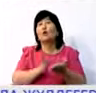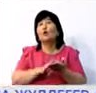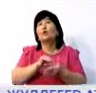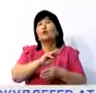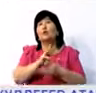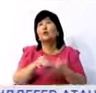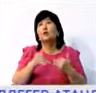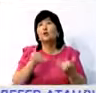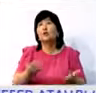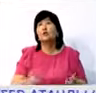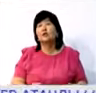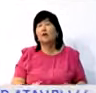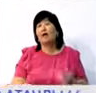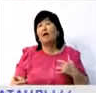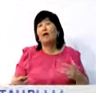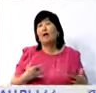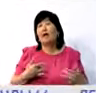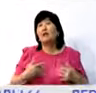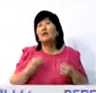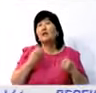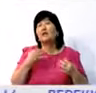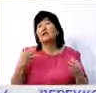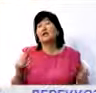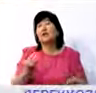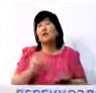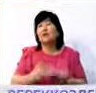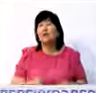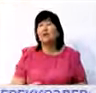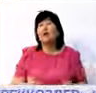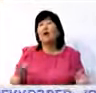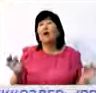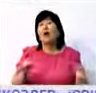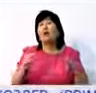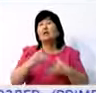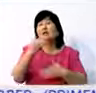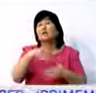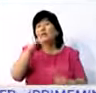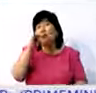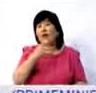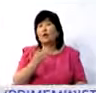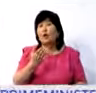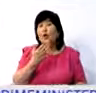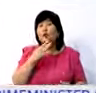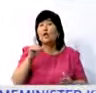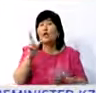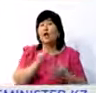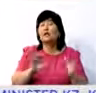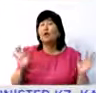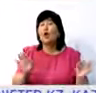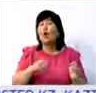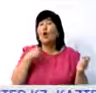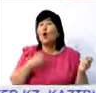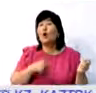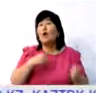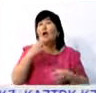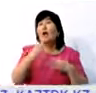көрсетіп, концертімізді жақсы тамашалап жатты. Оркестр репертуарындағы қазақтың ұлттық әндері, күйлері және